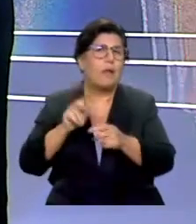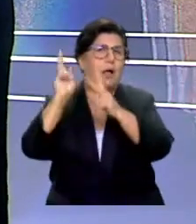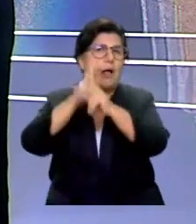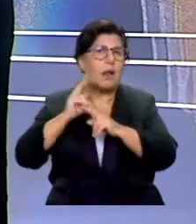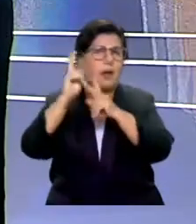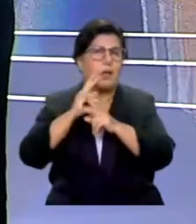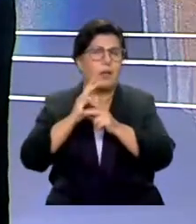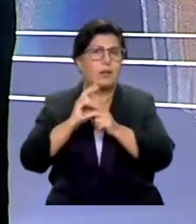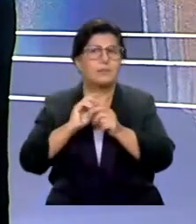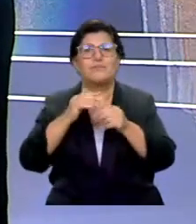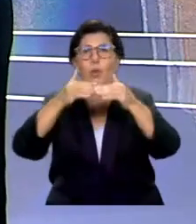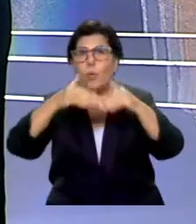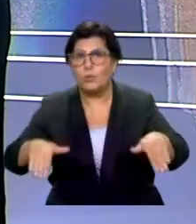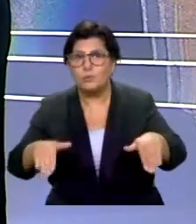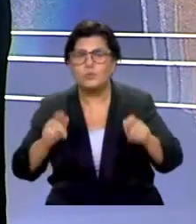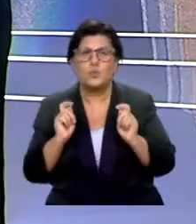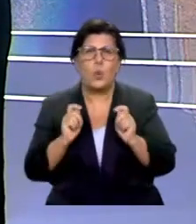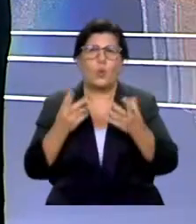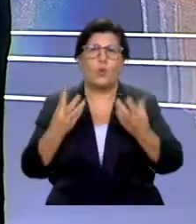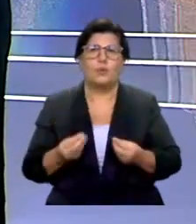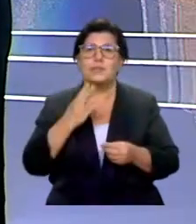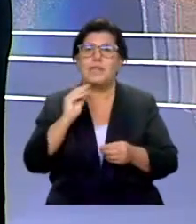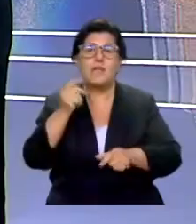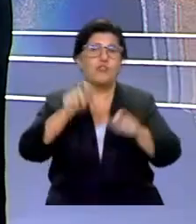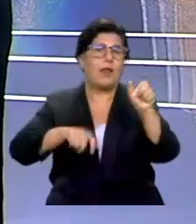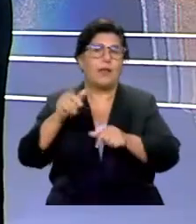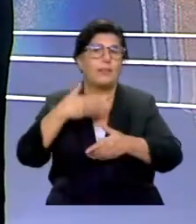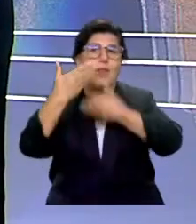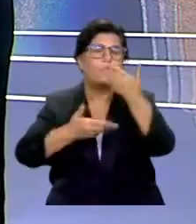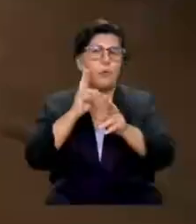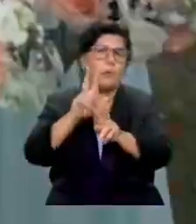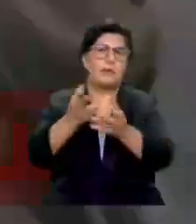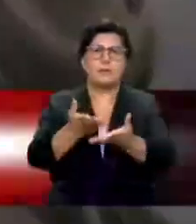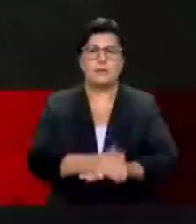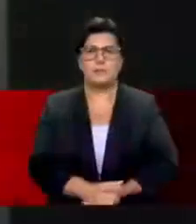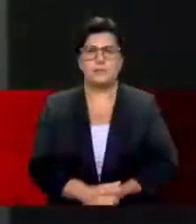önüne aşılması güç setler çekiyor. Peki gençler ne diyor? Bakalım.